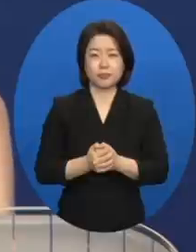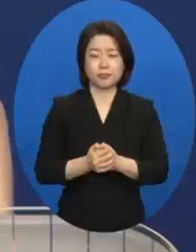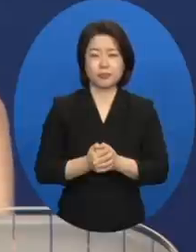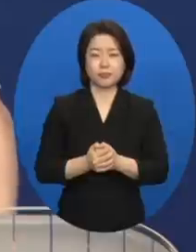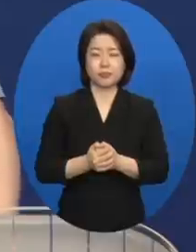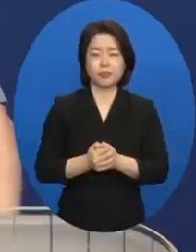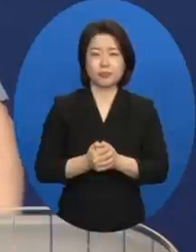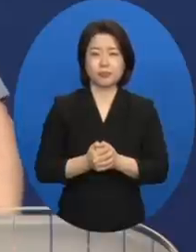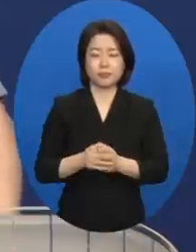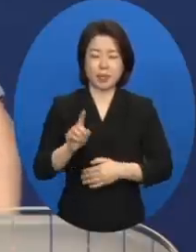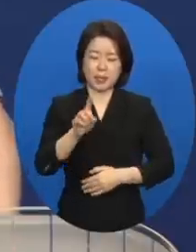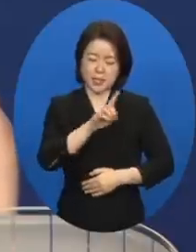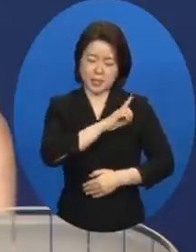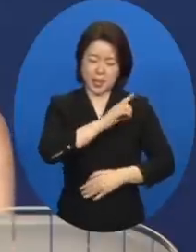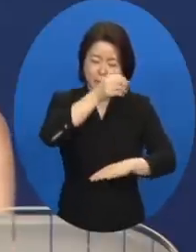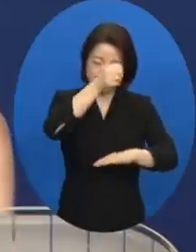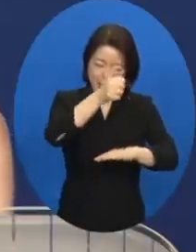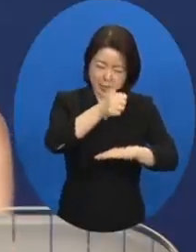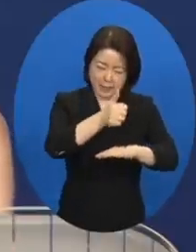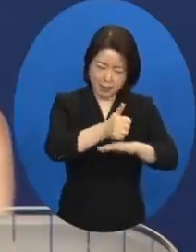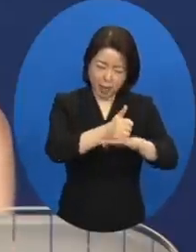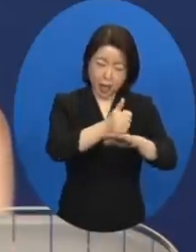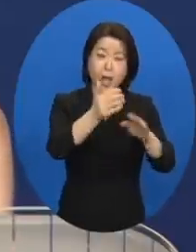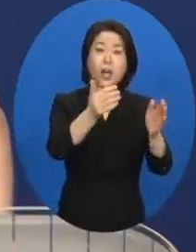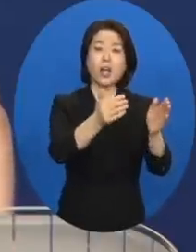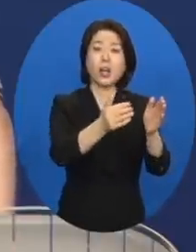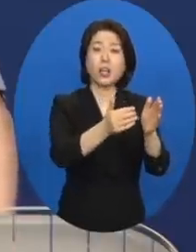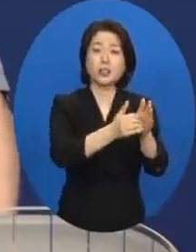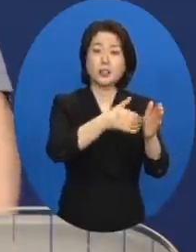가장 늦게 나가면